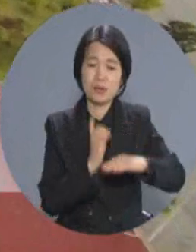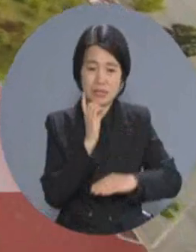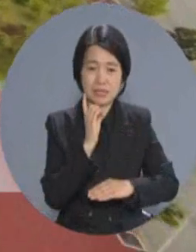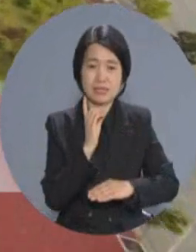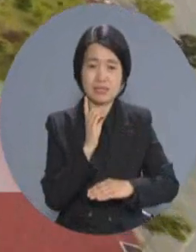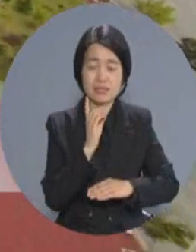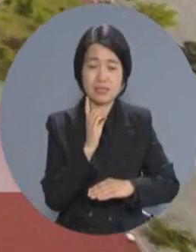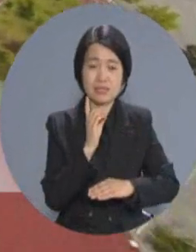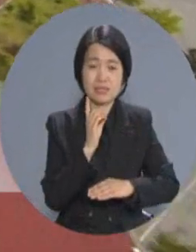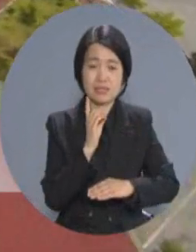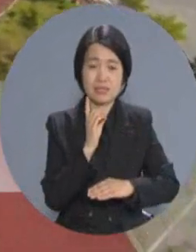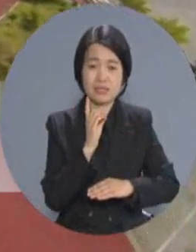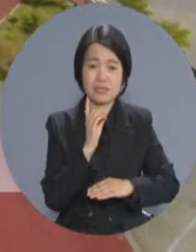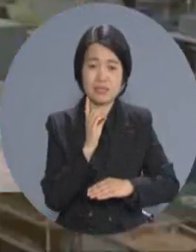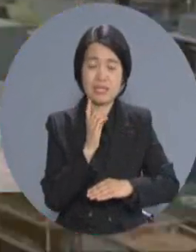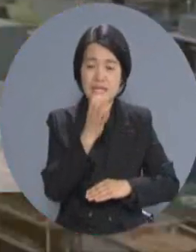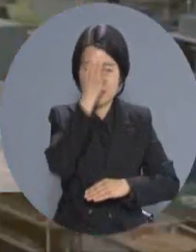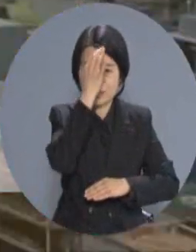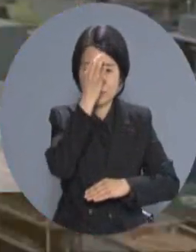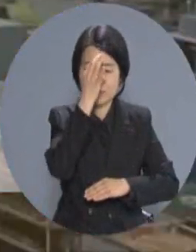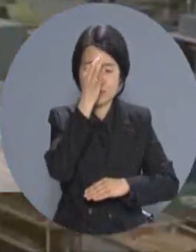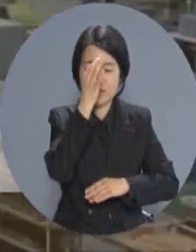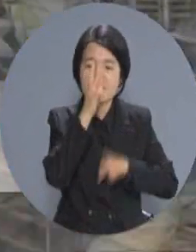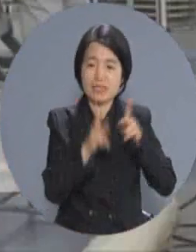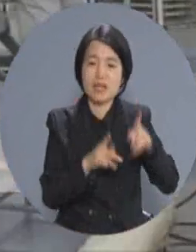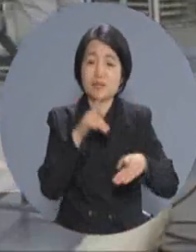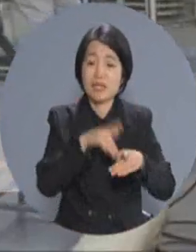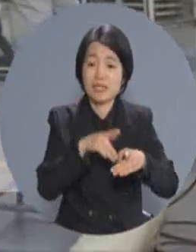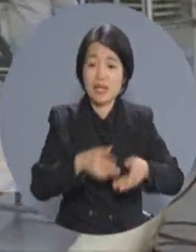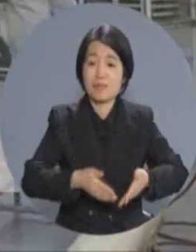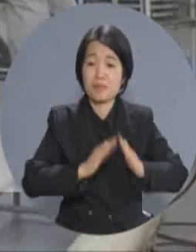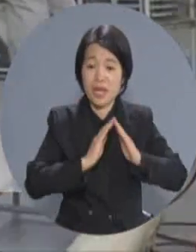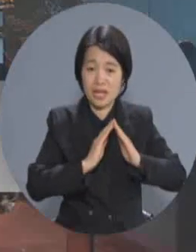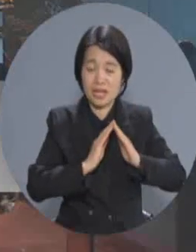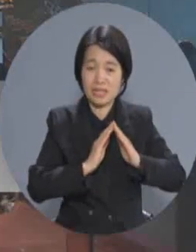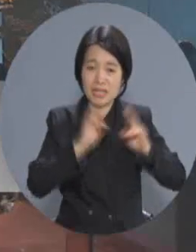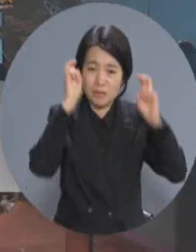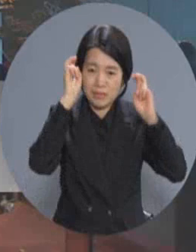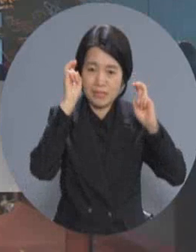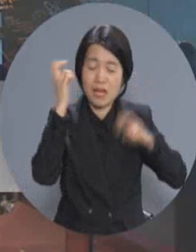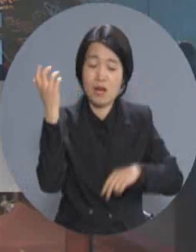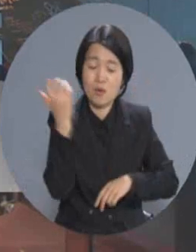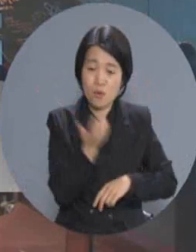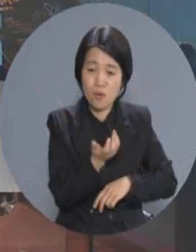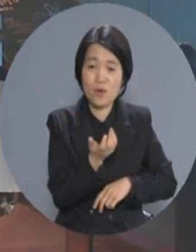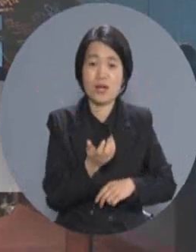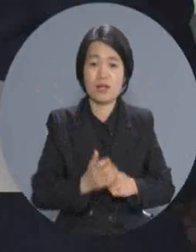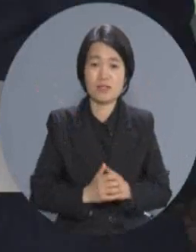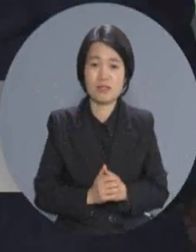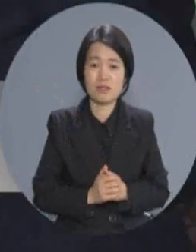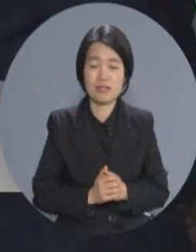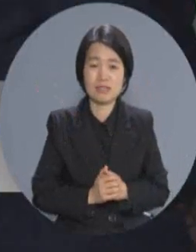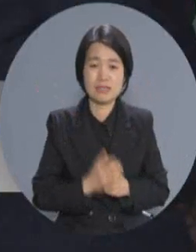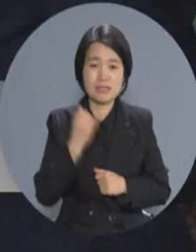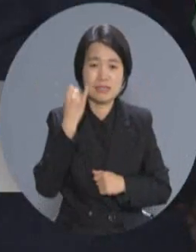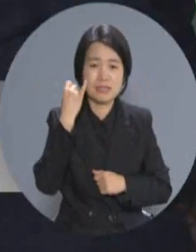그 기술 사업화 센터를 구축해서 기업들이 거기서 개발하고